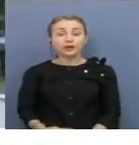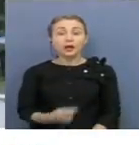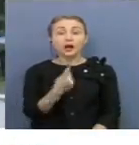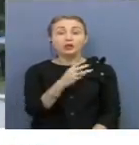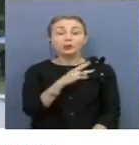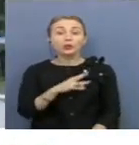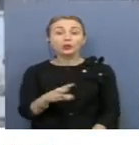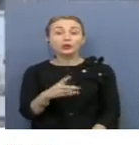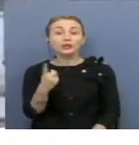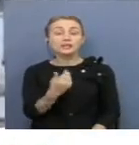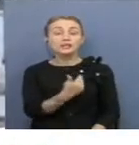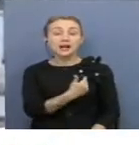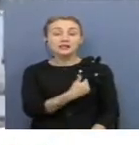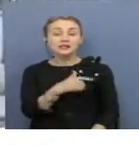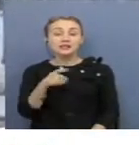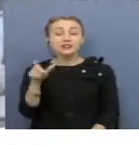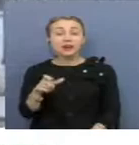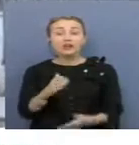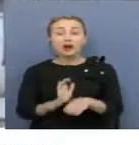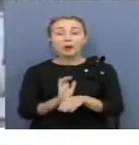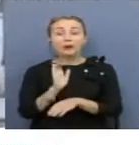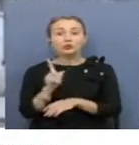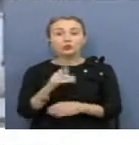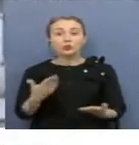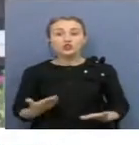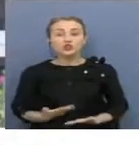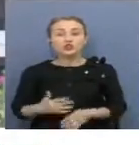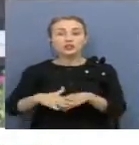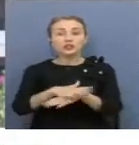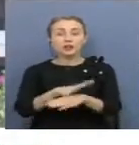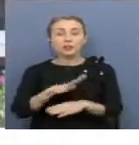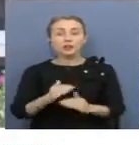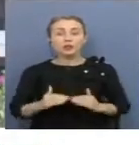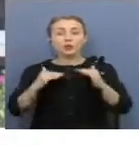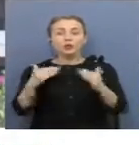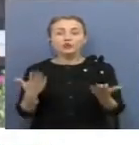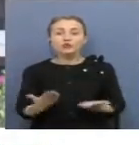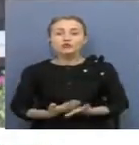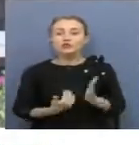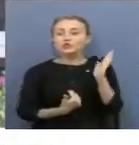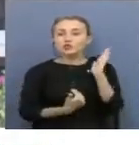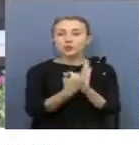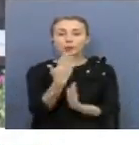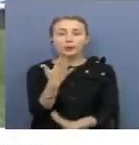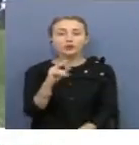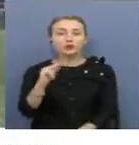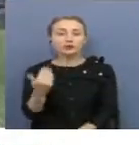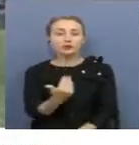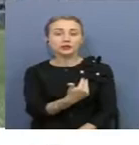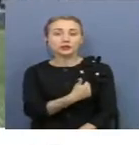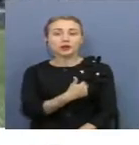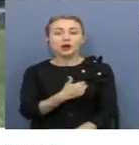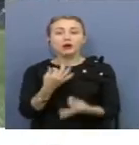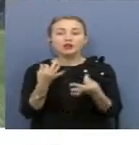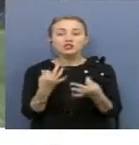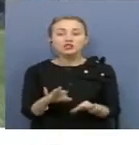бастама жаңа экономикалық сұранысқа ие мыңдаған мамандар даярлауға мүмкіндік береді. Бастысы, студенттер қауымы оны жылы қабылдап, жүзеге асуына